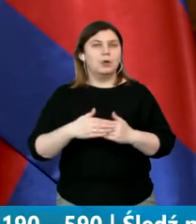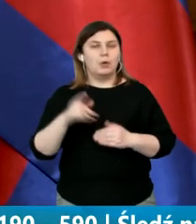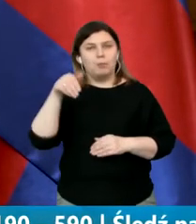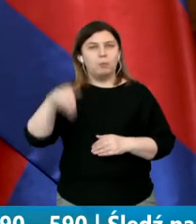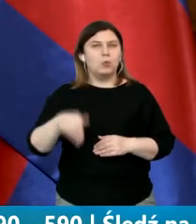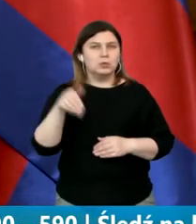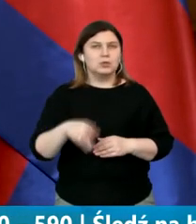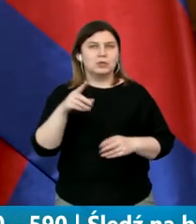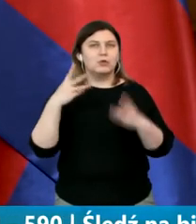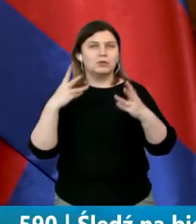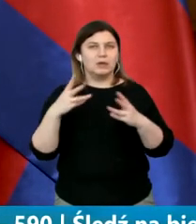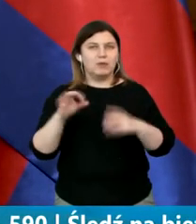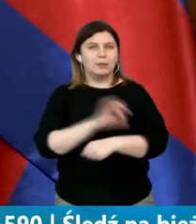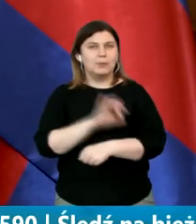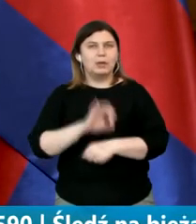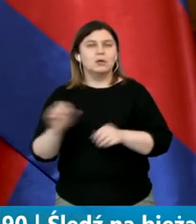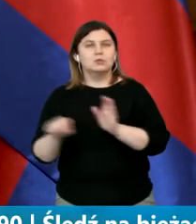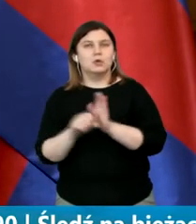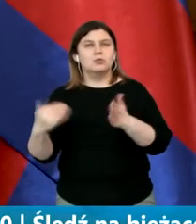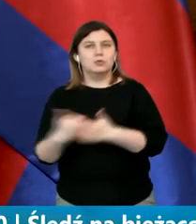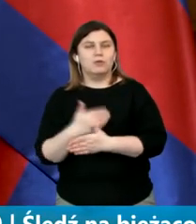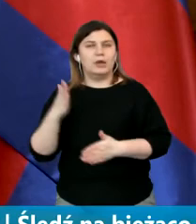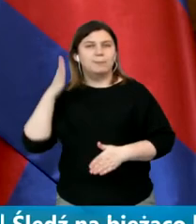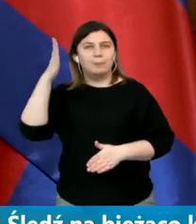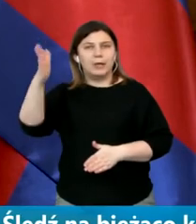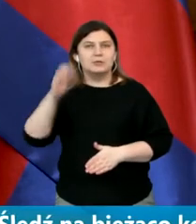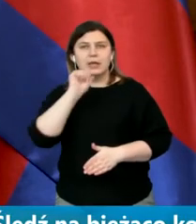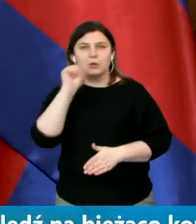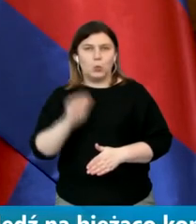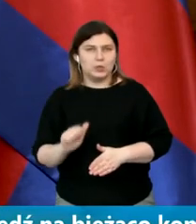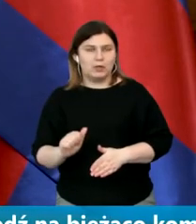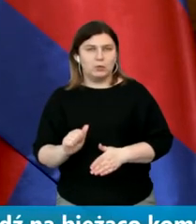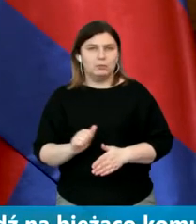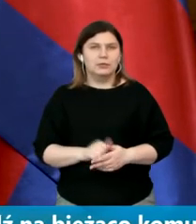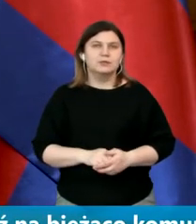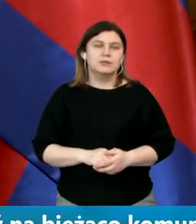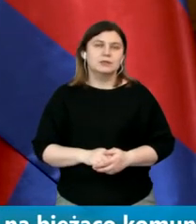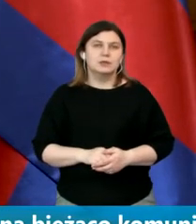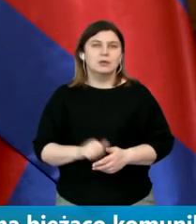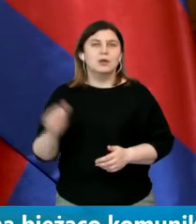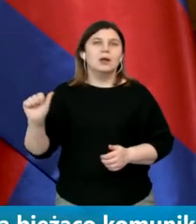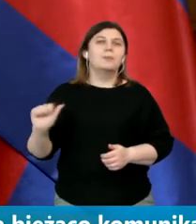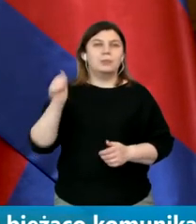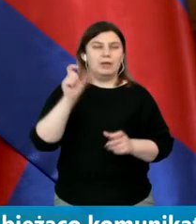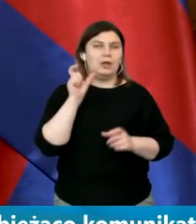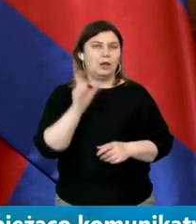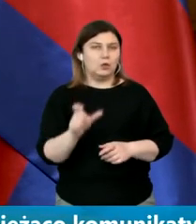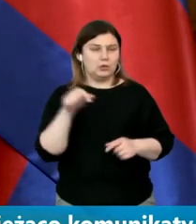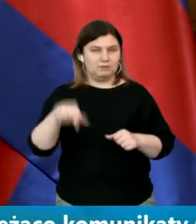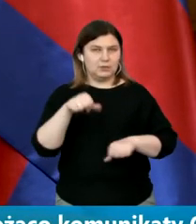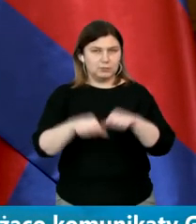do tej nowej perspektywy unijnej. Więc pierwszy ten odcinek już w tym